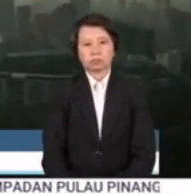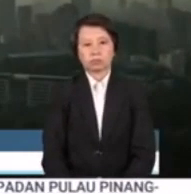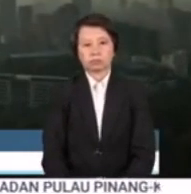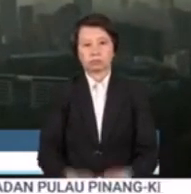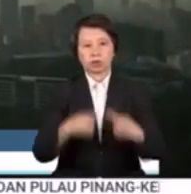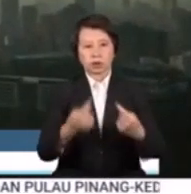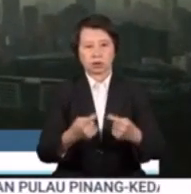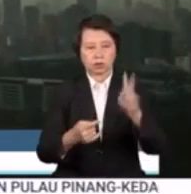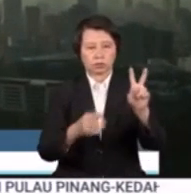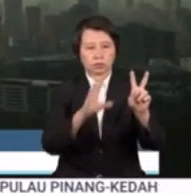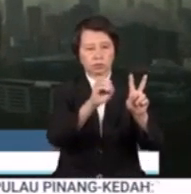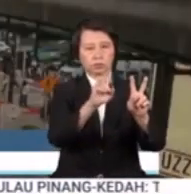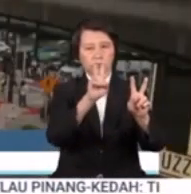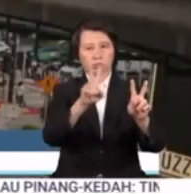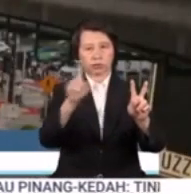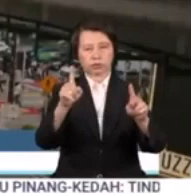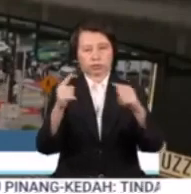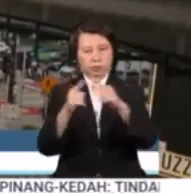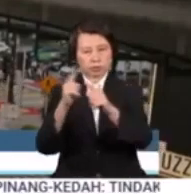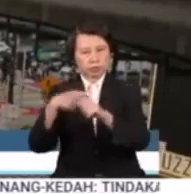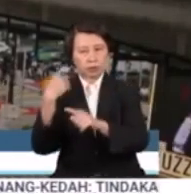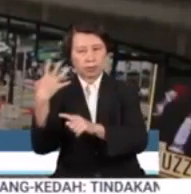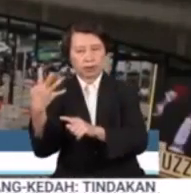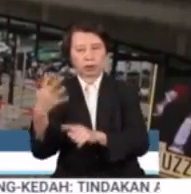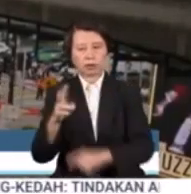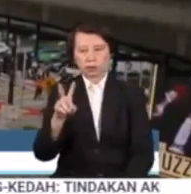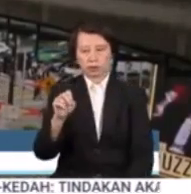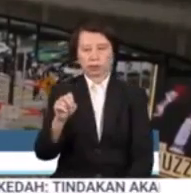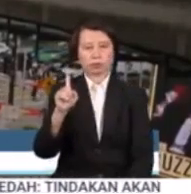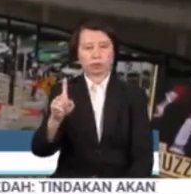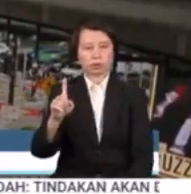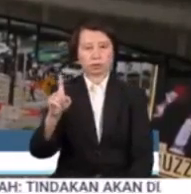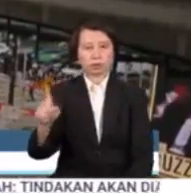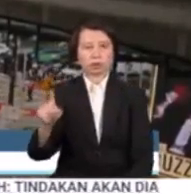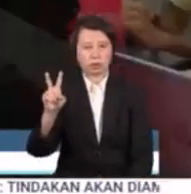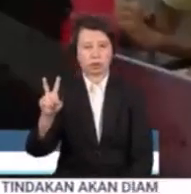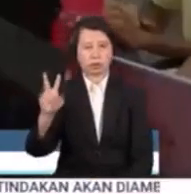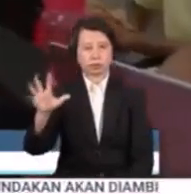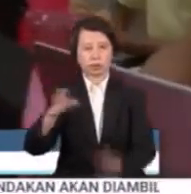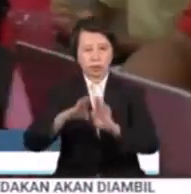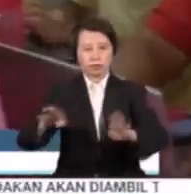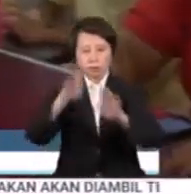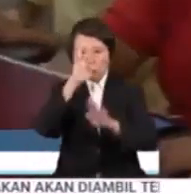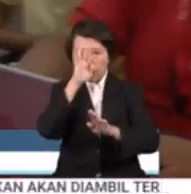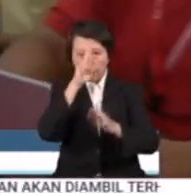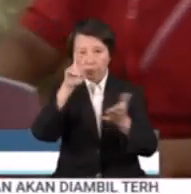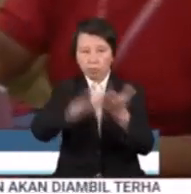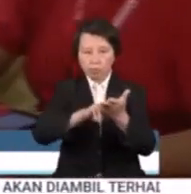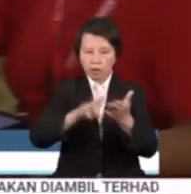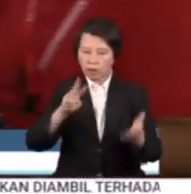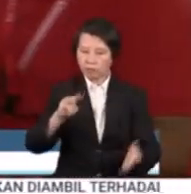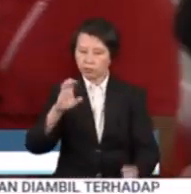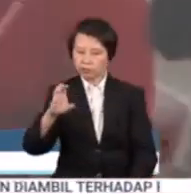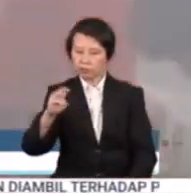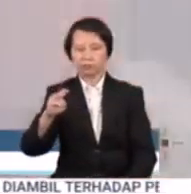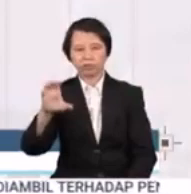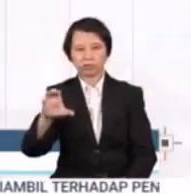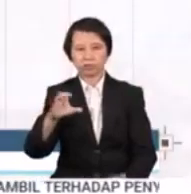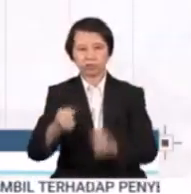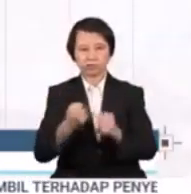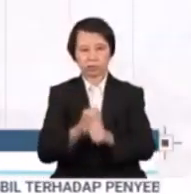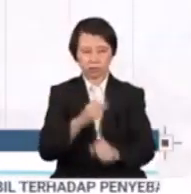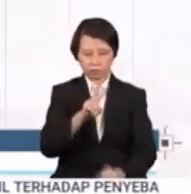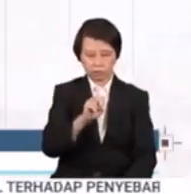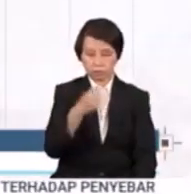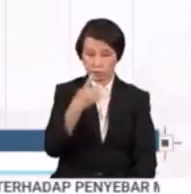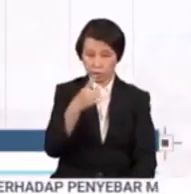Sejak 2021 hingga April lalu, 2,125 berita palsu direkodkan MCMC. Pada